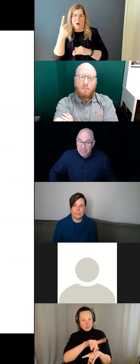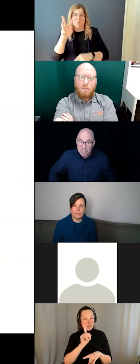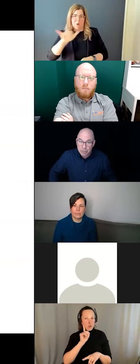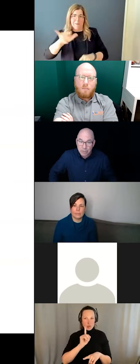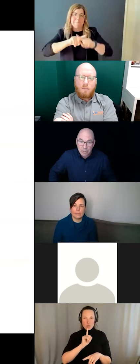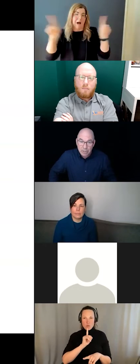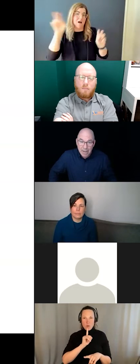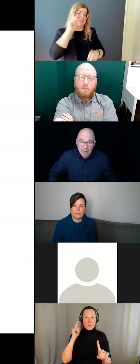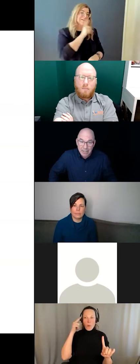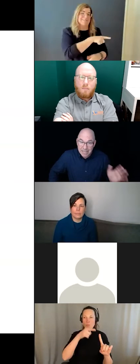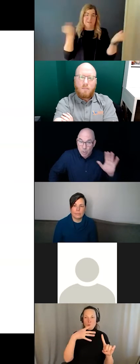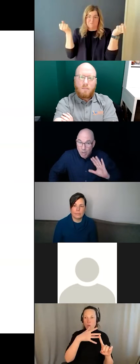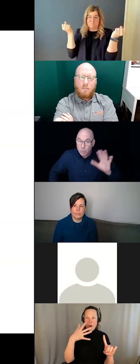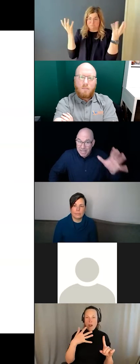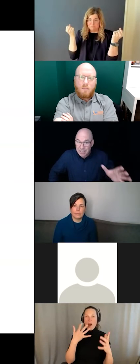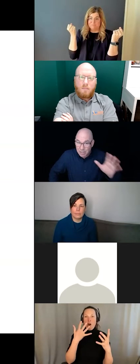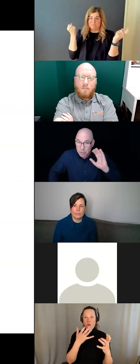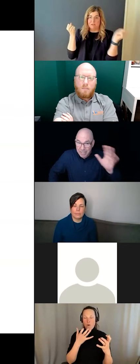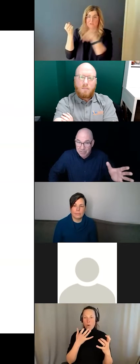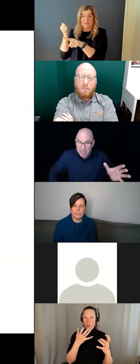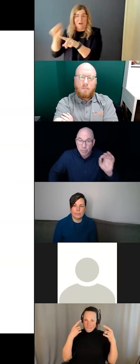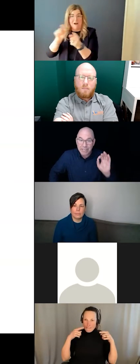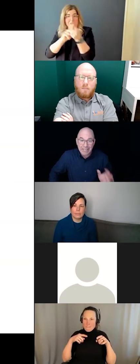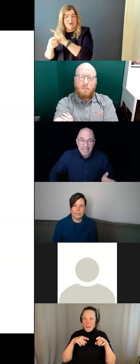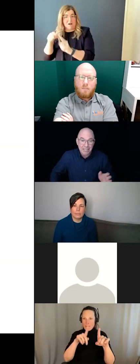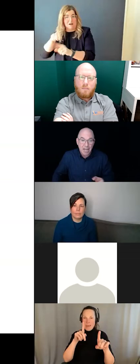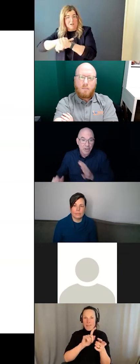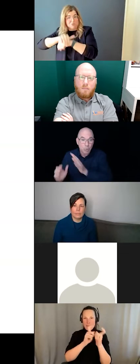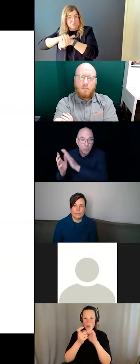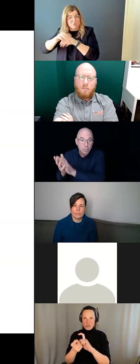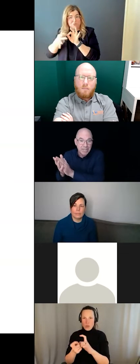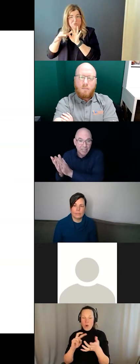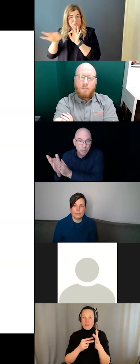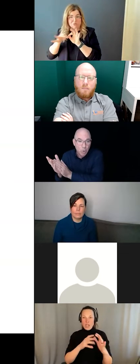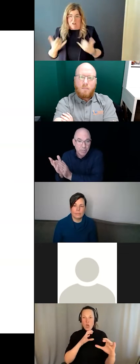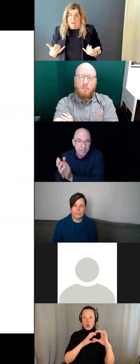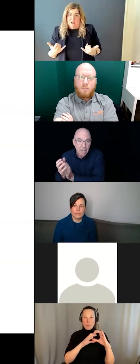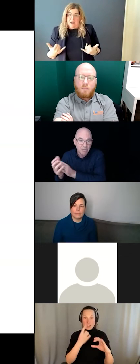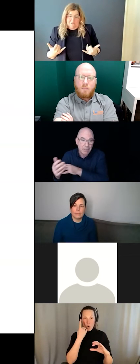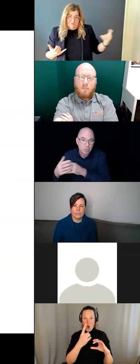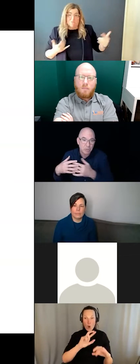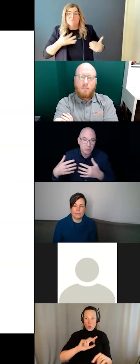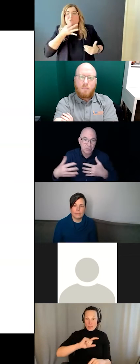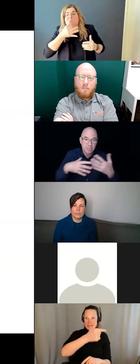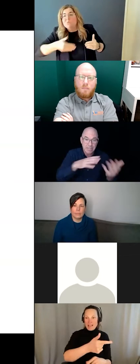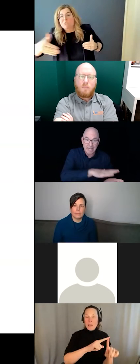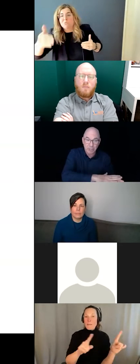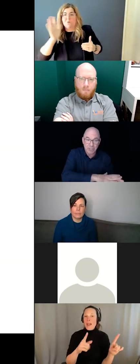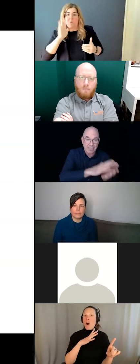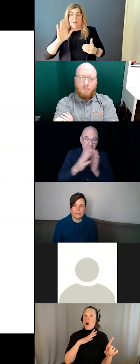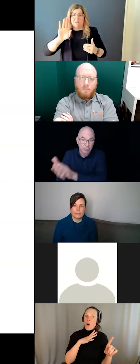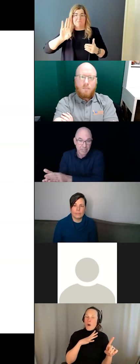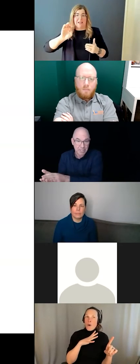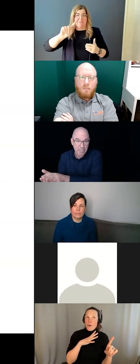sont sourds, avec le but d'avoir des traductions en temps réel. Et ça, c'est une communication de sens unique, de communication,